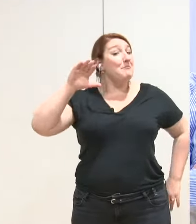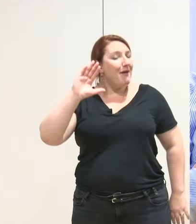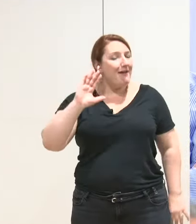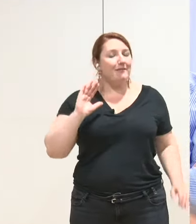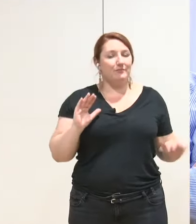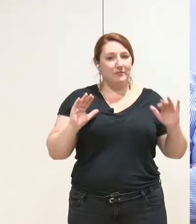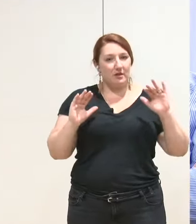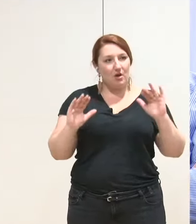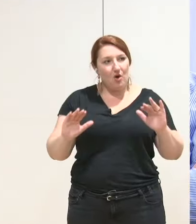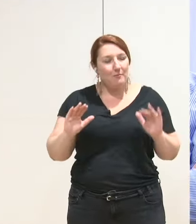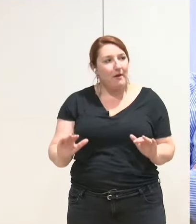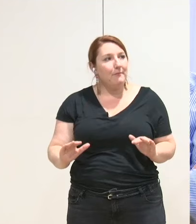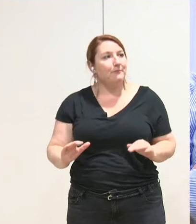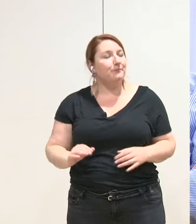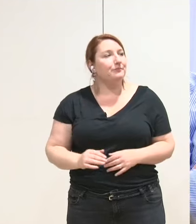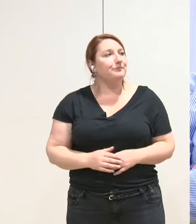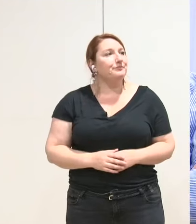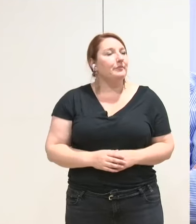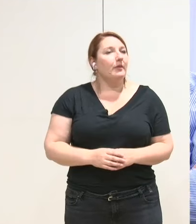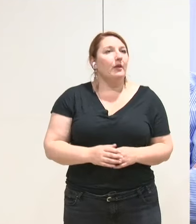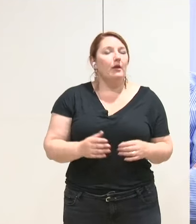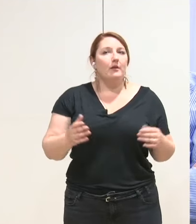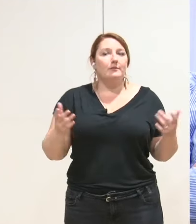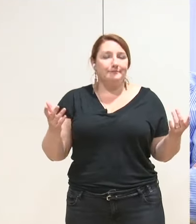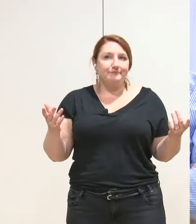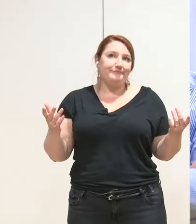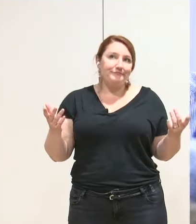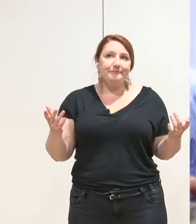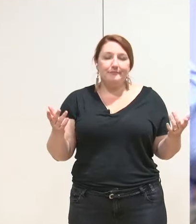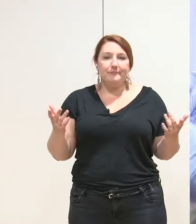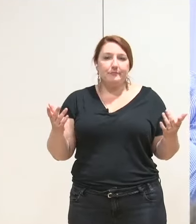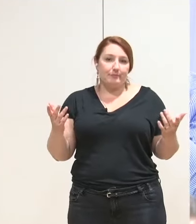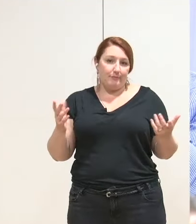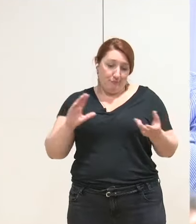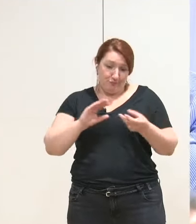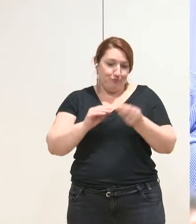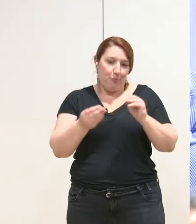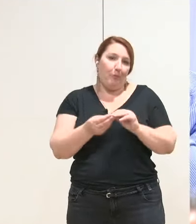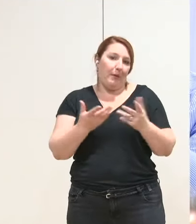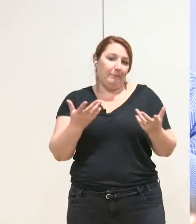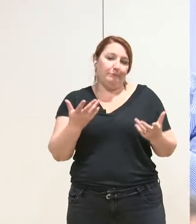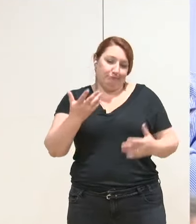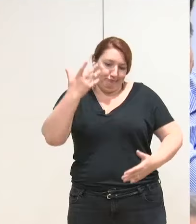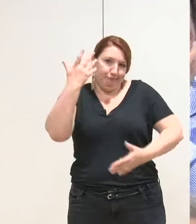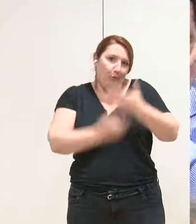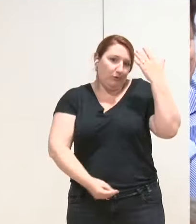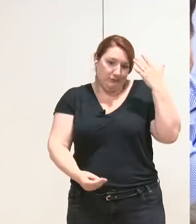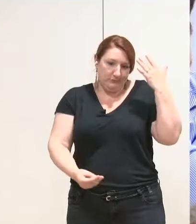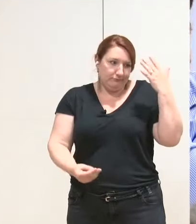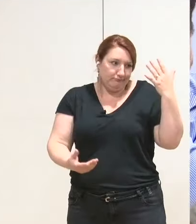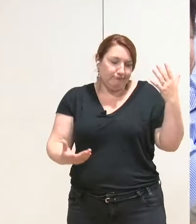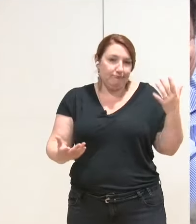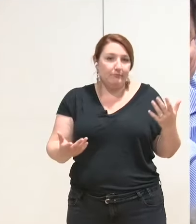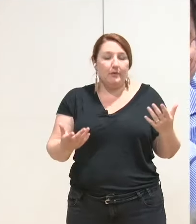moins que il y a eu une défaillance et je le dis d'autant plus